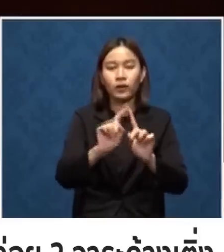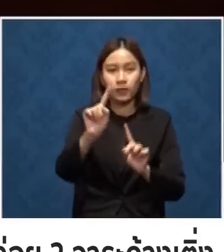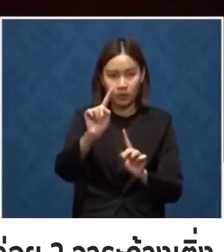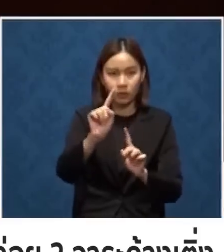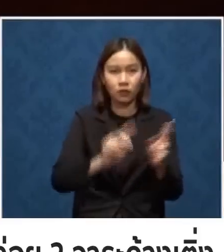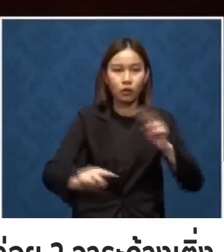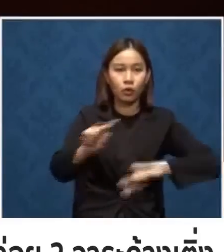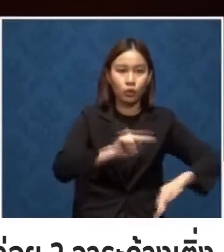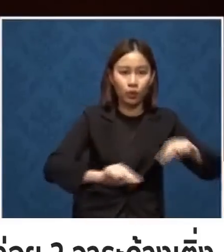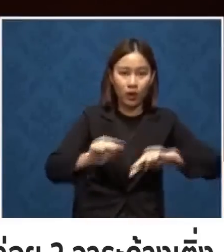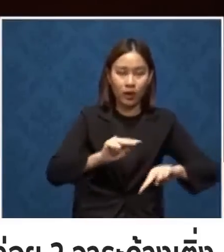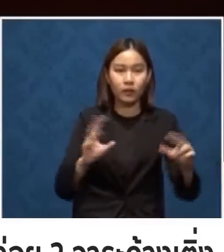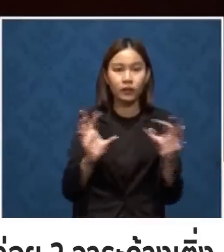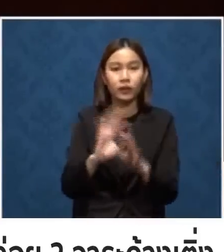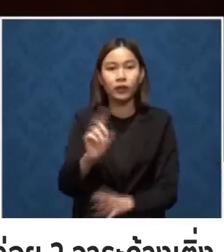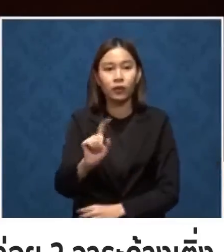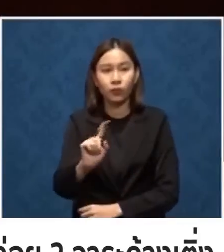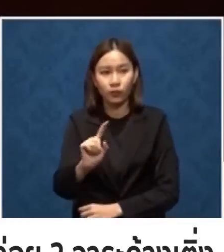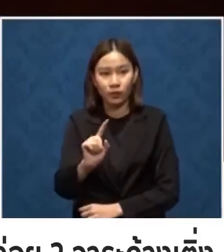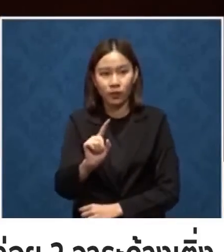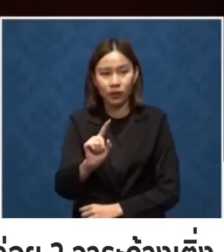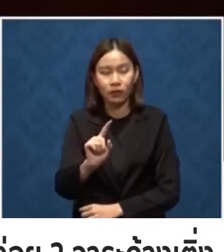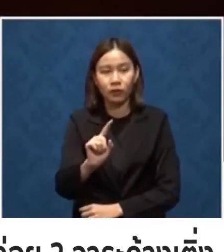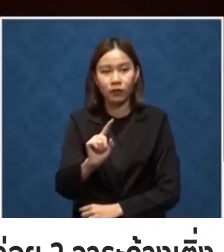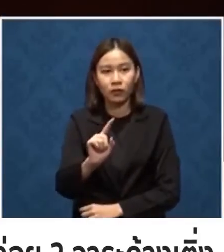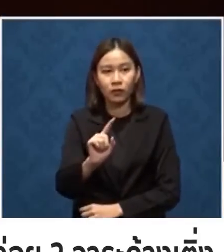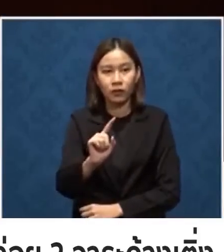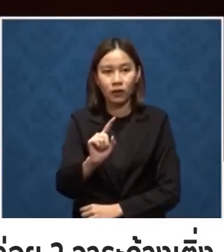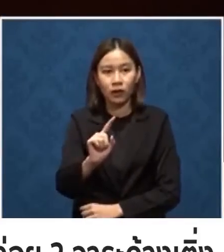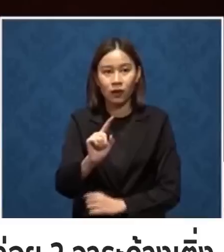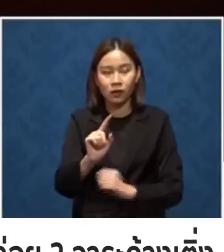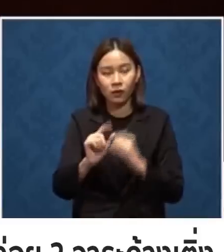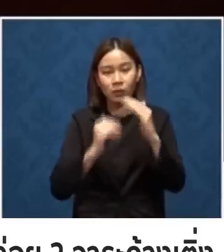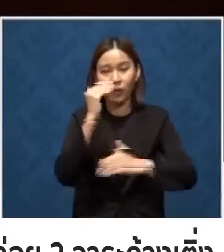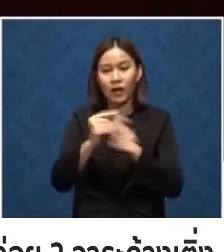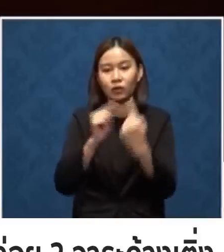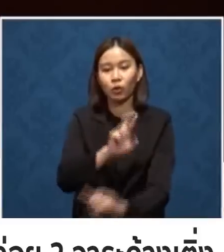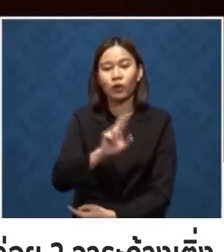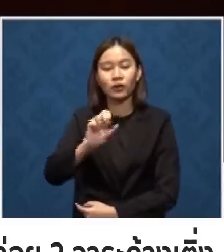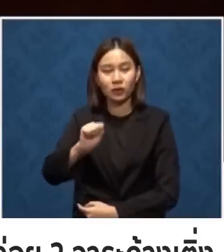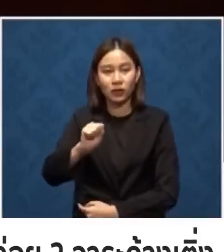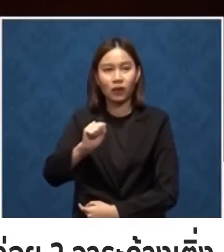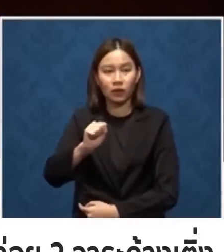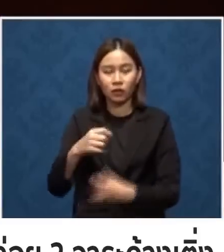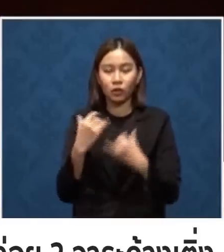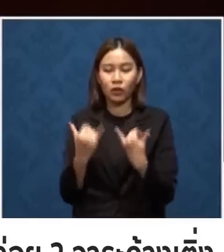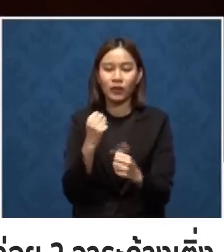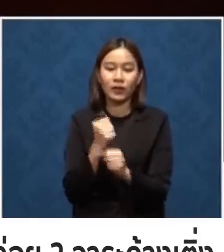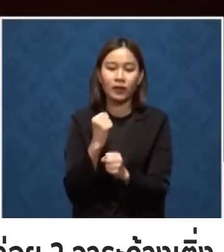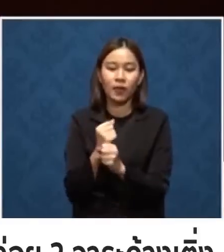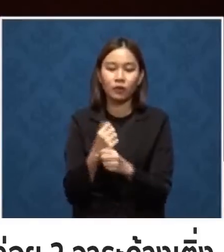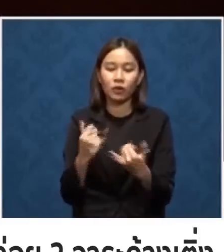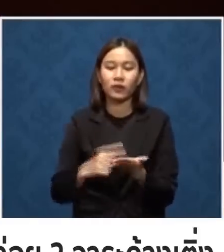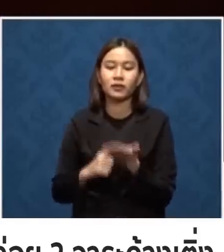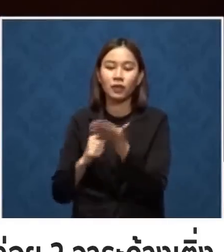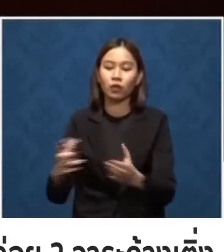ที่เอา272ขึ้นมาก่อนถูกไหมฮะมันต้องพูดต ่ อแต่ถ้าหากว่าไม่พูดต่ออาจารย์มานอก็ต้องขอมติที่ประชุมบอกว่าผม